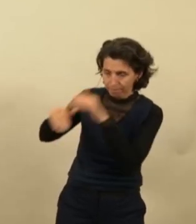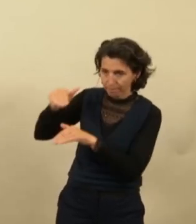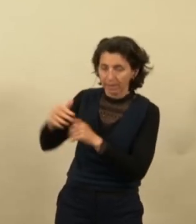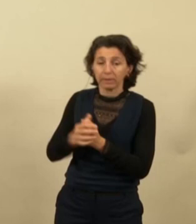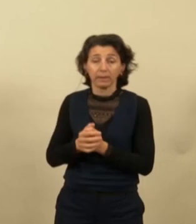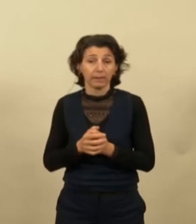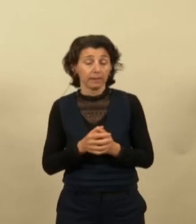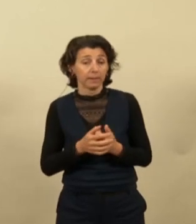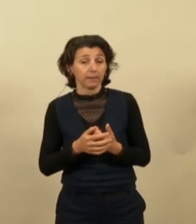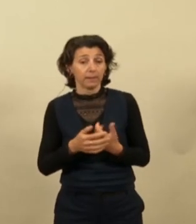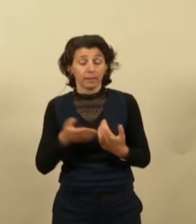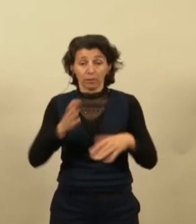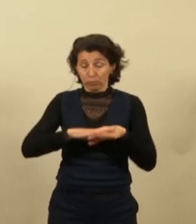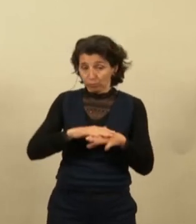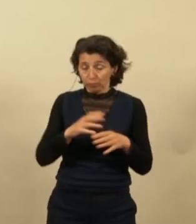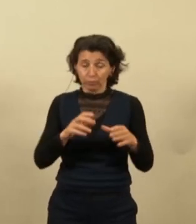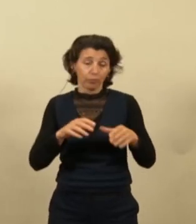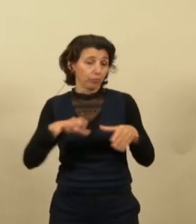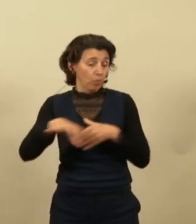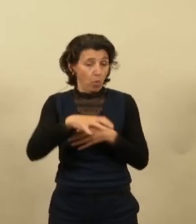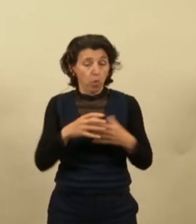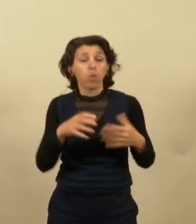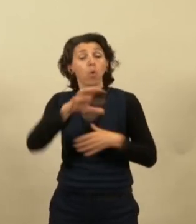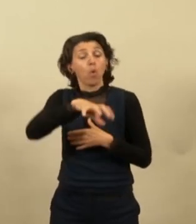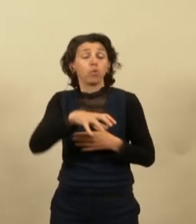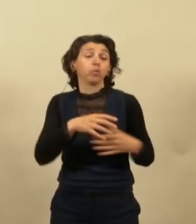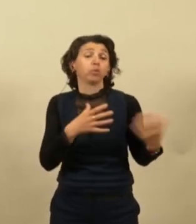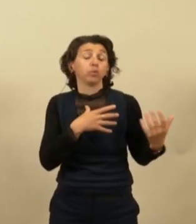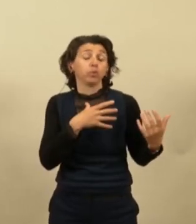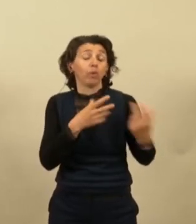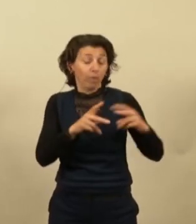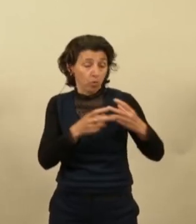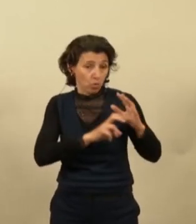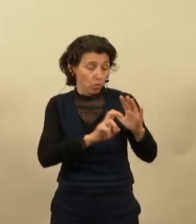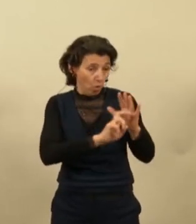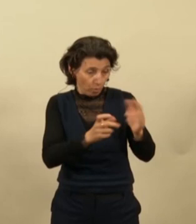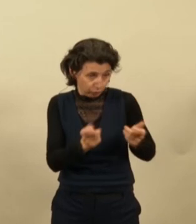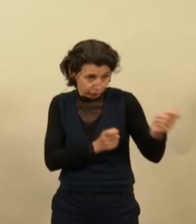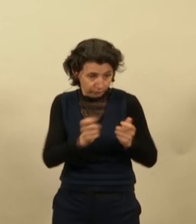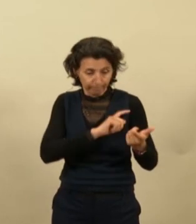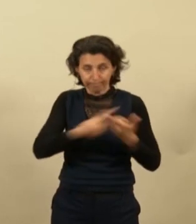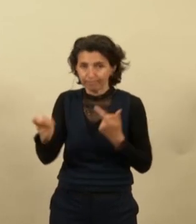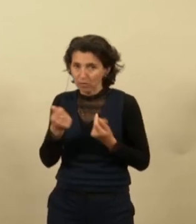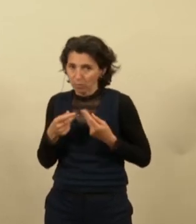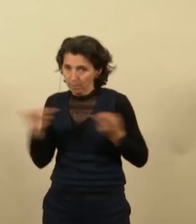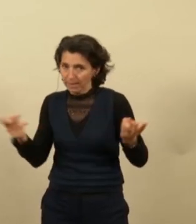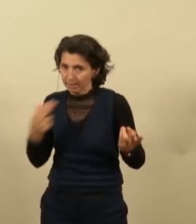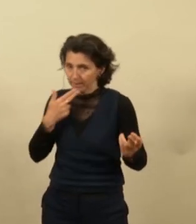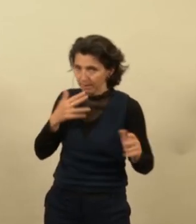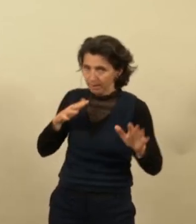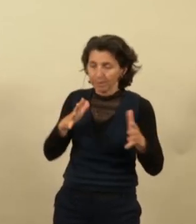sa gestion de la commune de Grenoble mais également de l'utilisation de l'argent public voici quelques